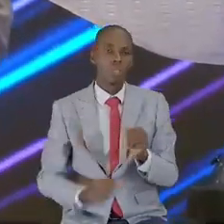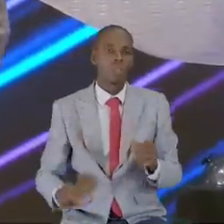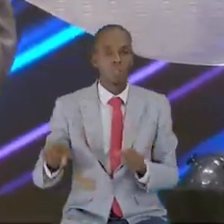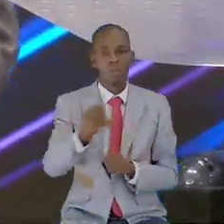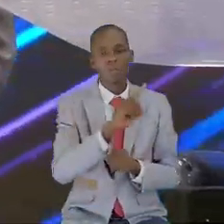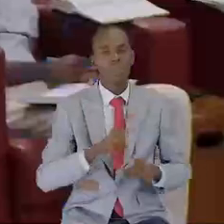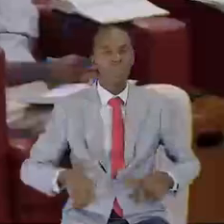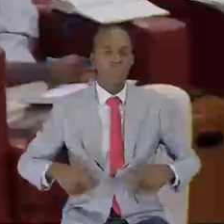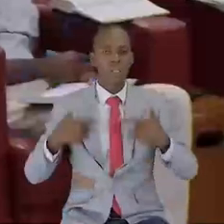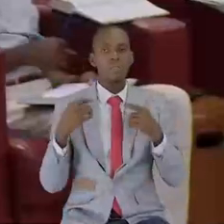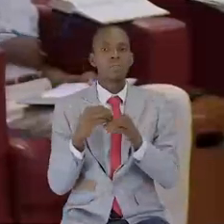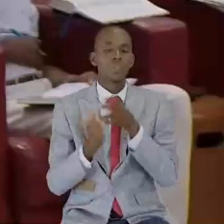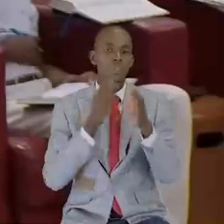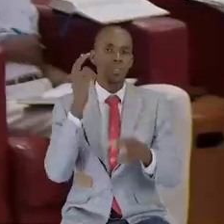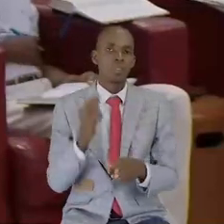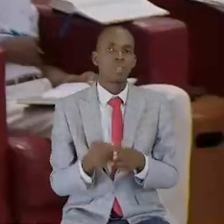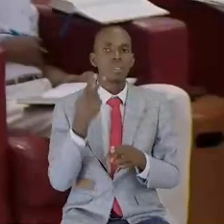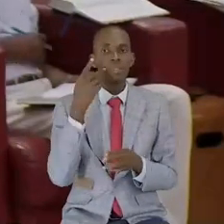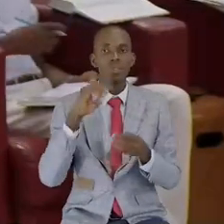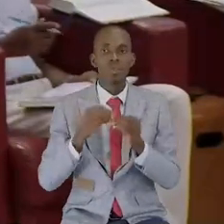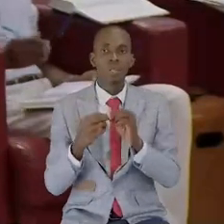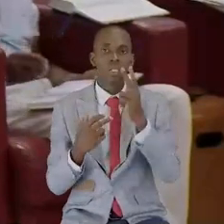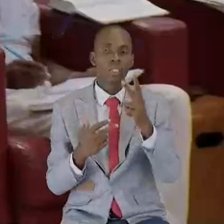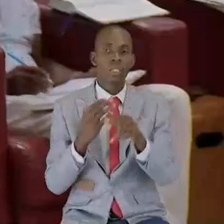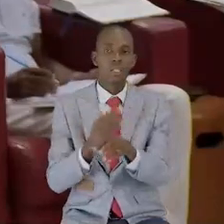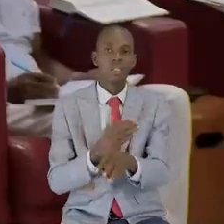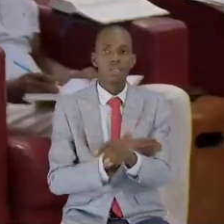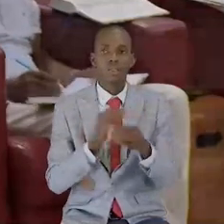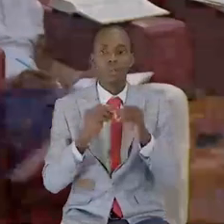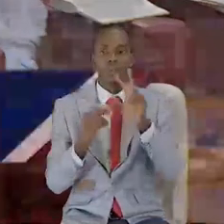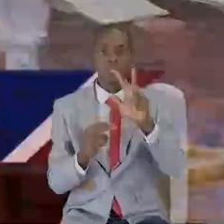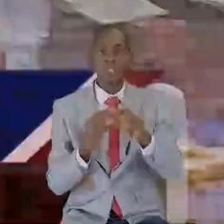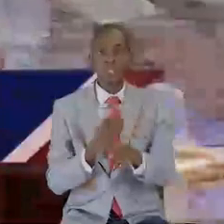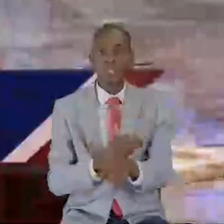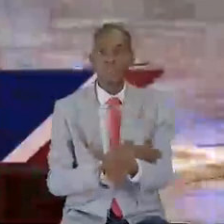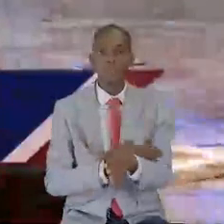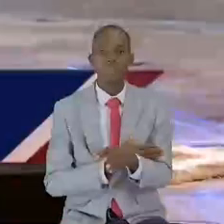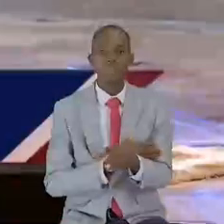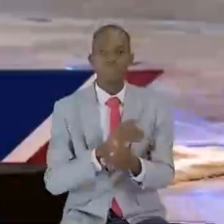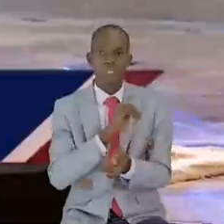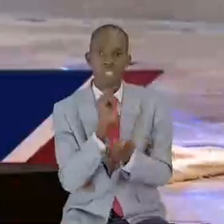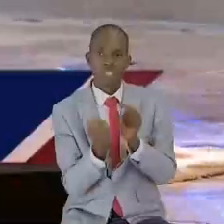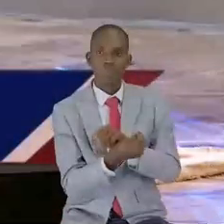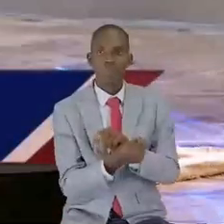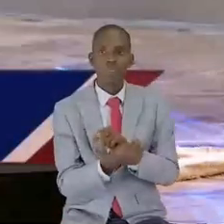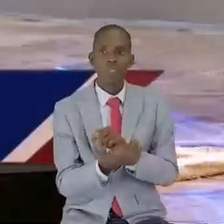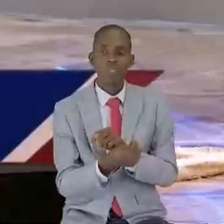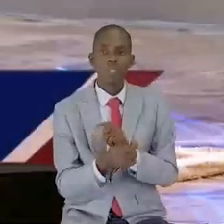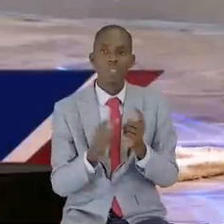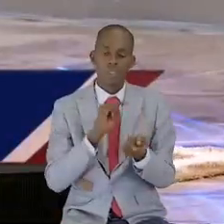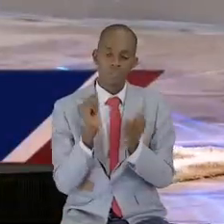nom de Jésus. Troisième élément maintenant, la vie transformée des vrais